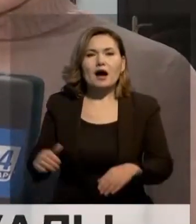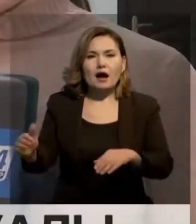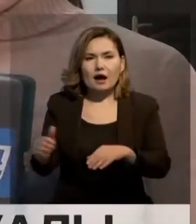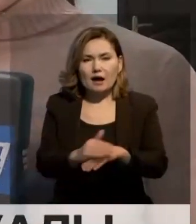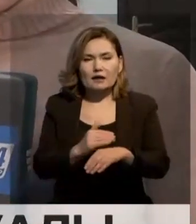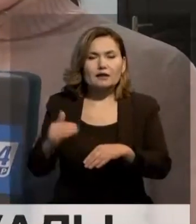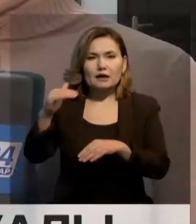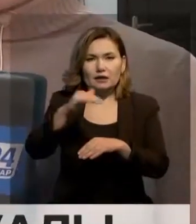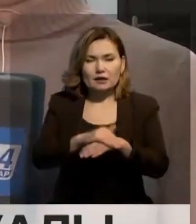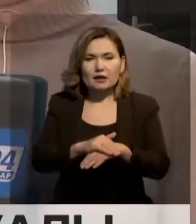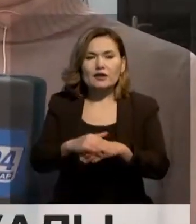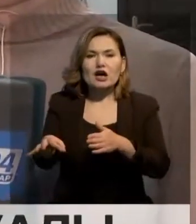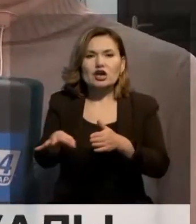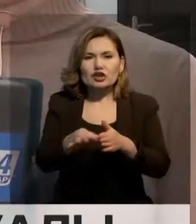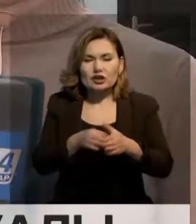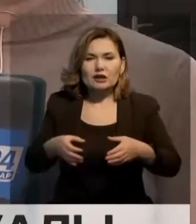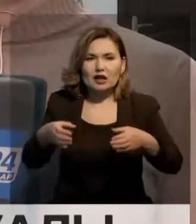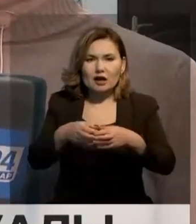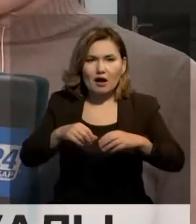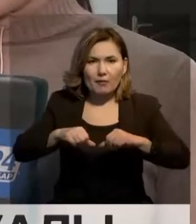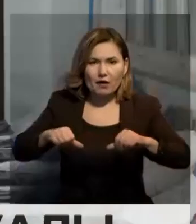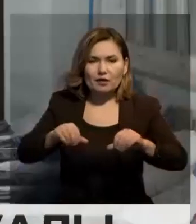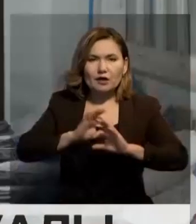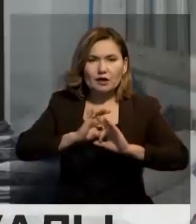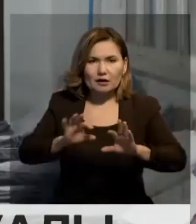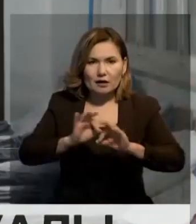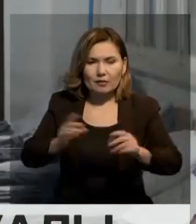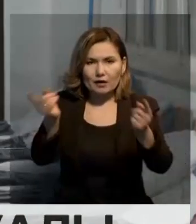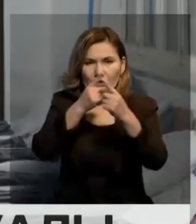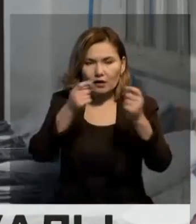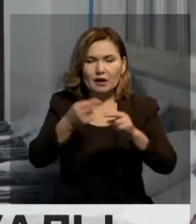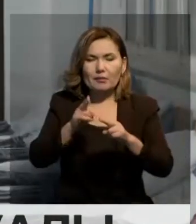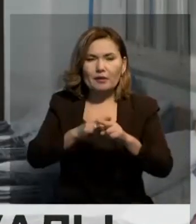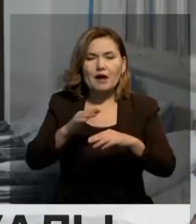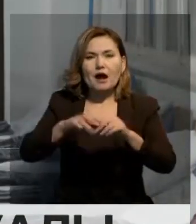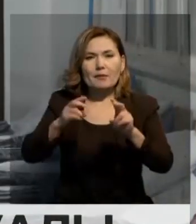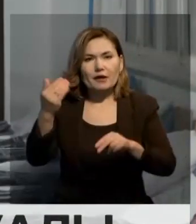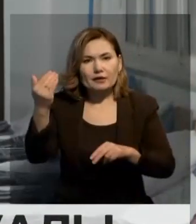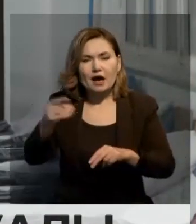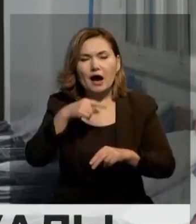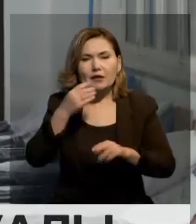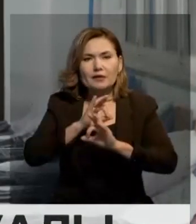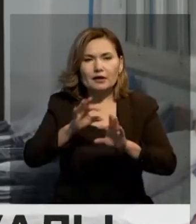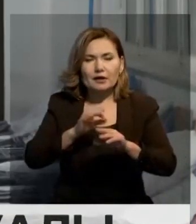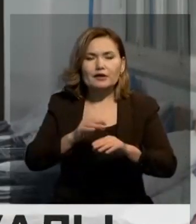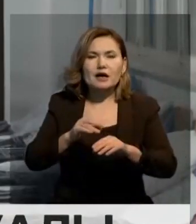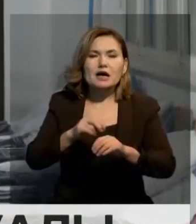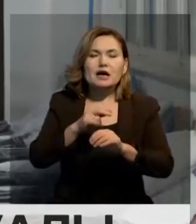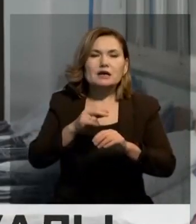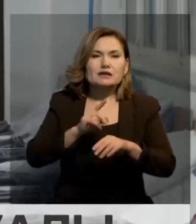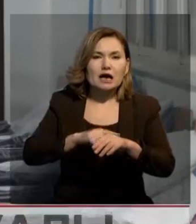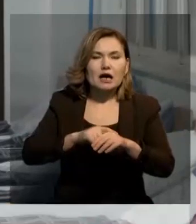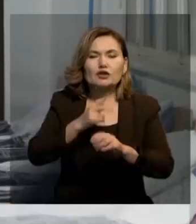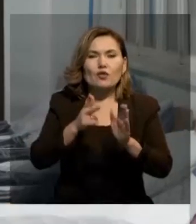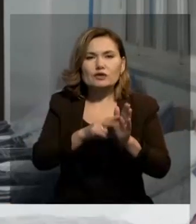Қарлығеш әріптестер, жедел штабтың соңғы мәліметтермен бөлісе кетейін. Бұған дейін мамандардың айтуынша сағат 18:00-ге